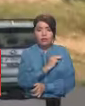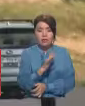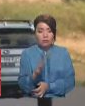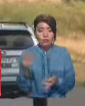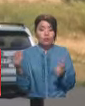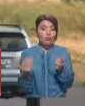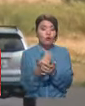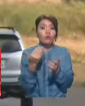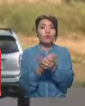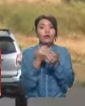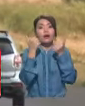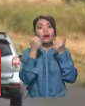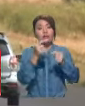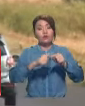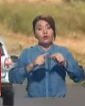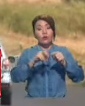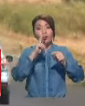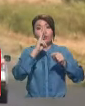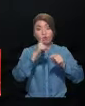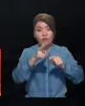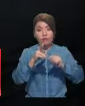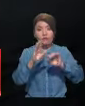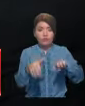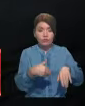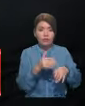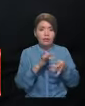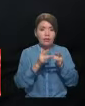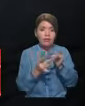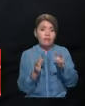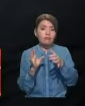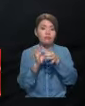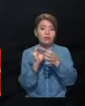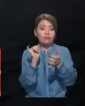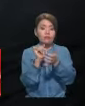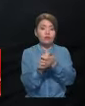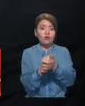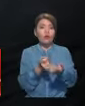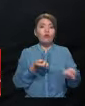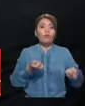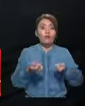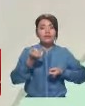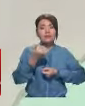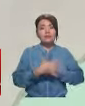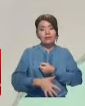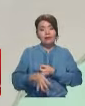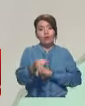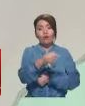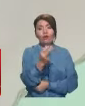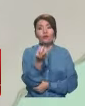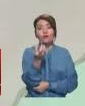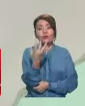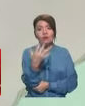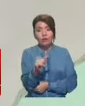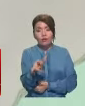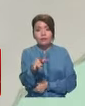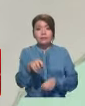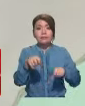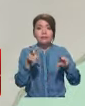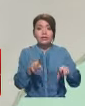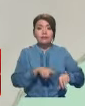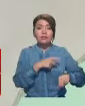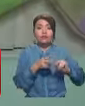В ближайшие 2 года вопрос полностью решится, рассказали в Управлении цифровых технологий области Улытау. Специалисты разрабатывают